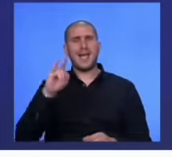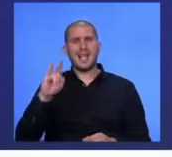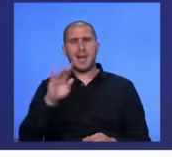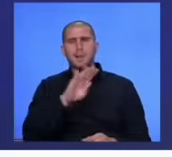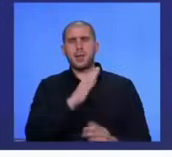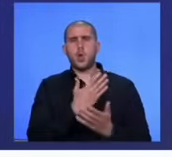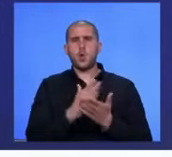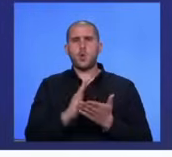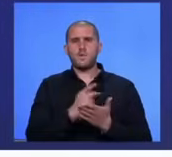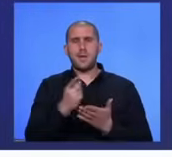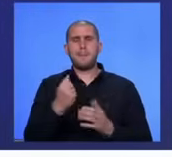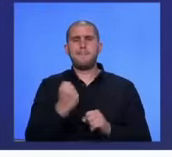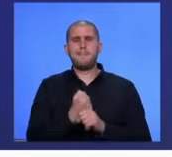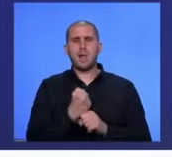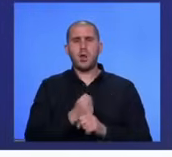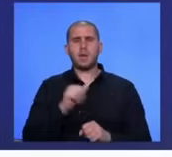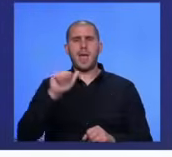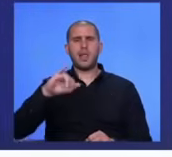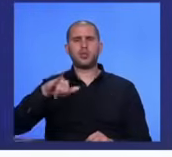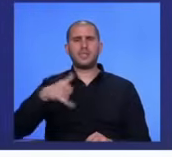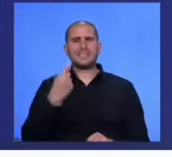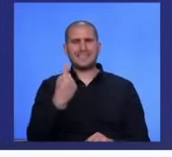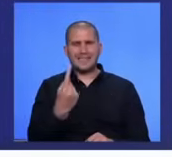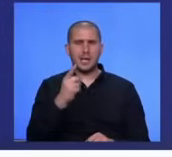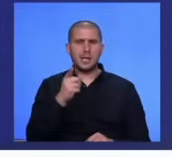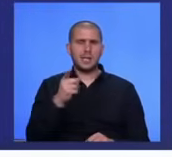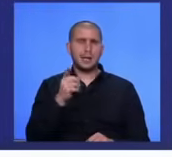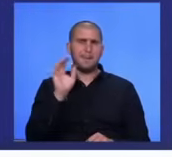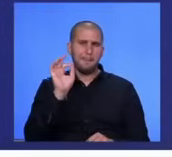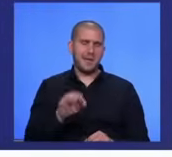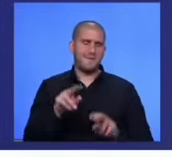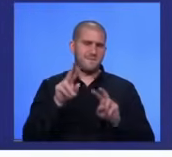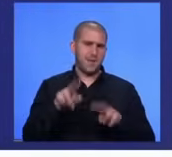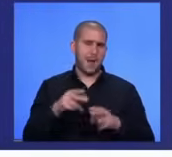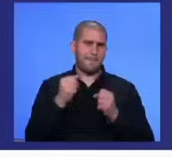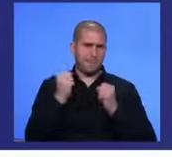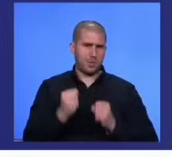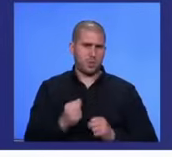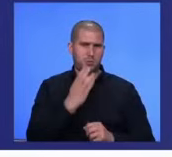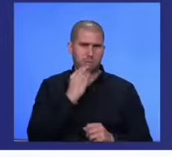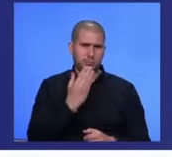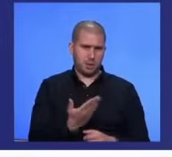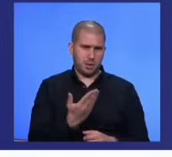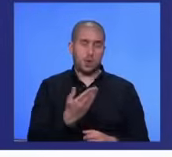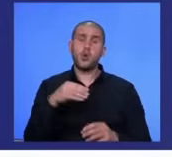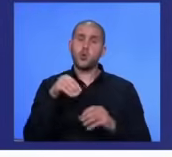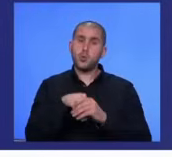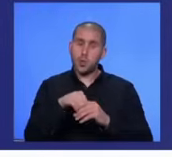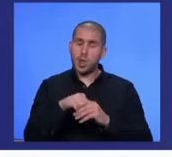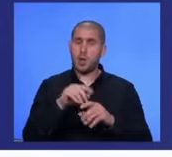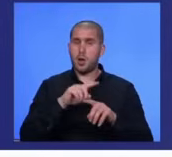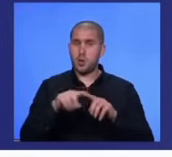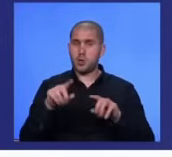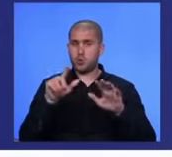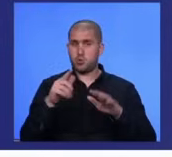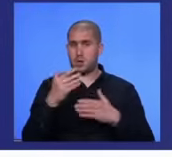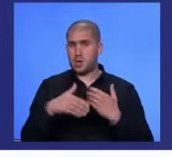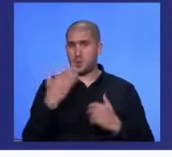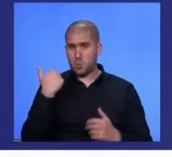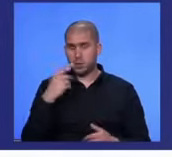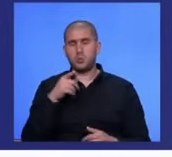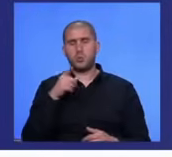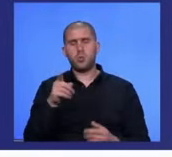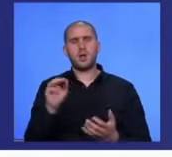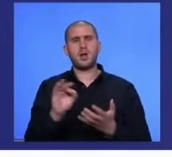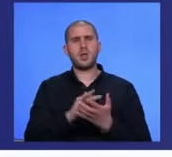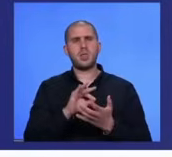קובע שהפעילות של אל-ג'זירה היא פגיעה משמעותית בביטחון המדינה. כולל בחודש יולי האחרון, וכך הוא